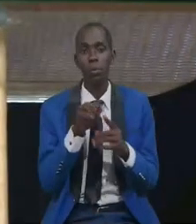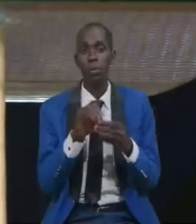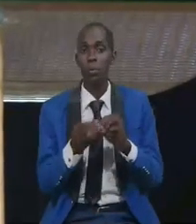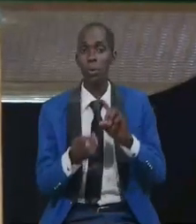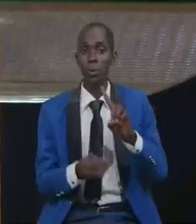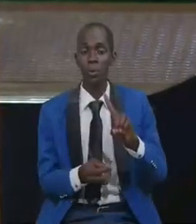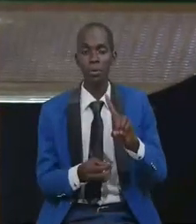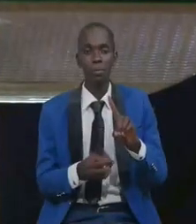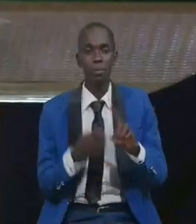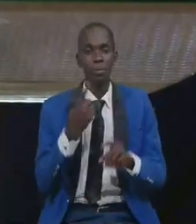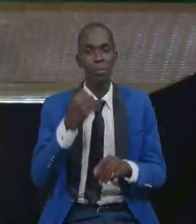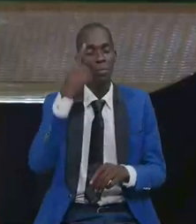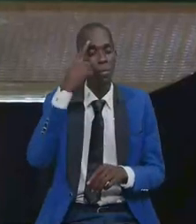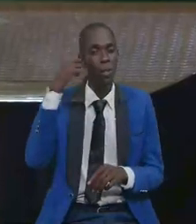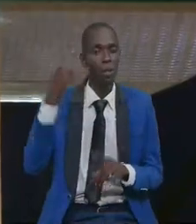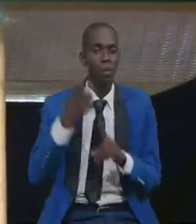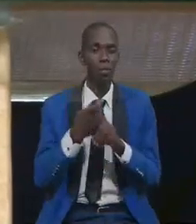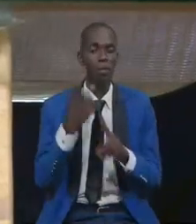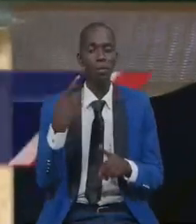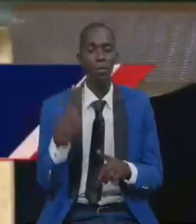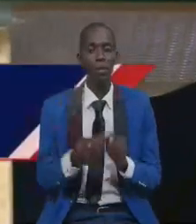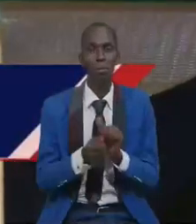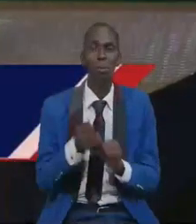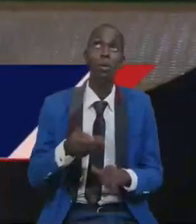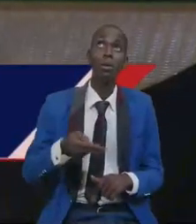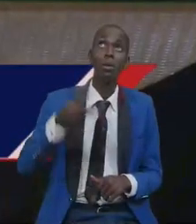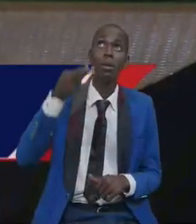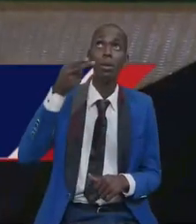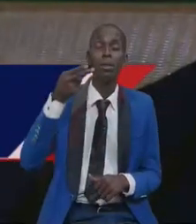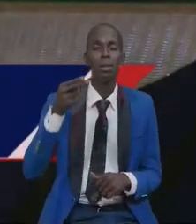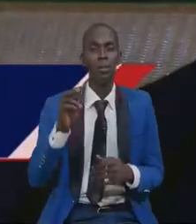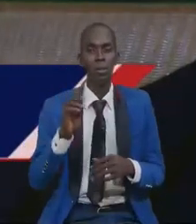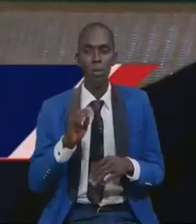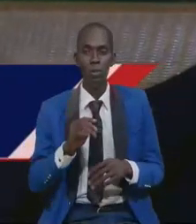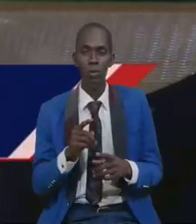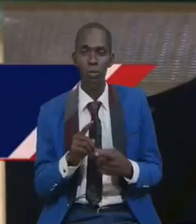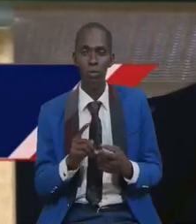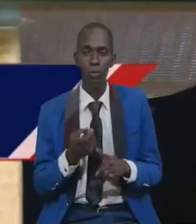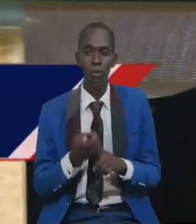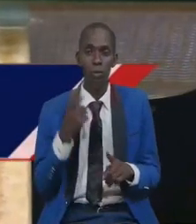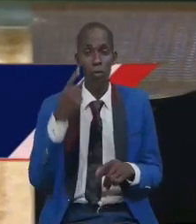c'est le rêve venant du Très-Haut pour le plus